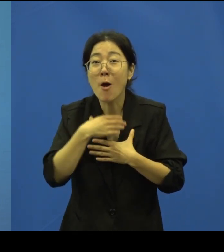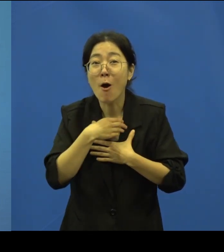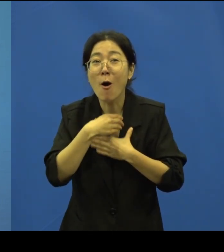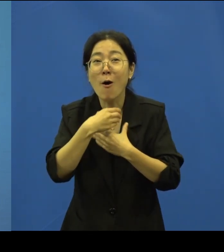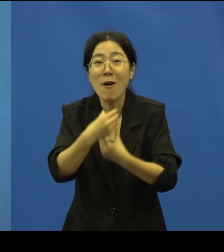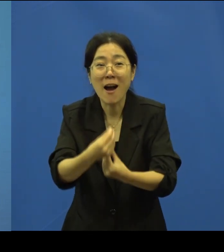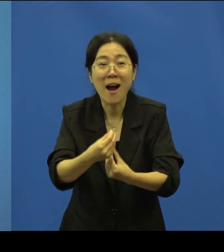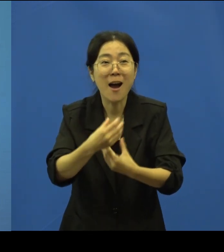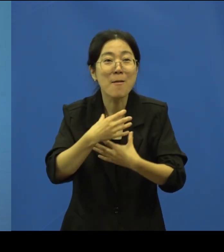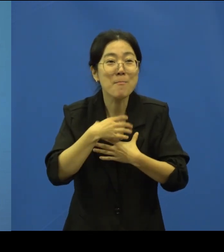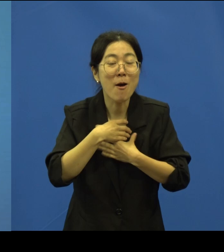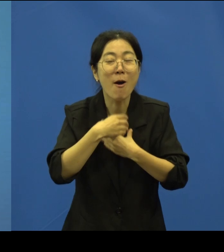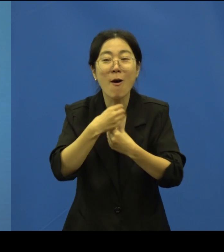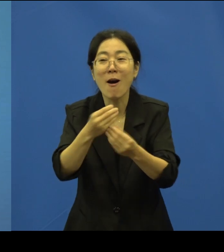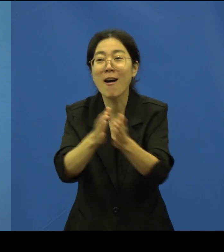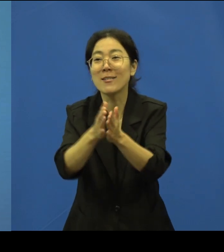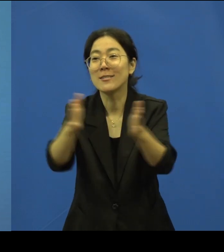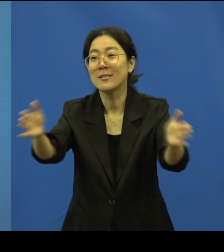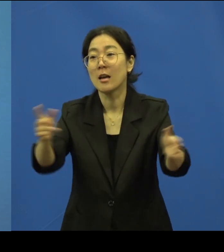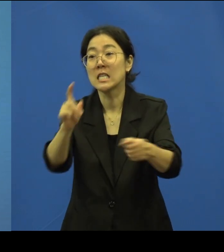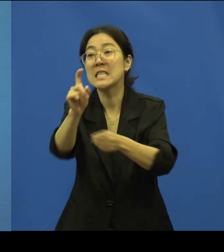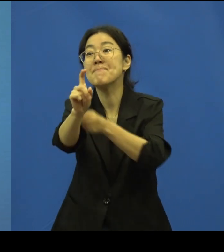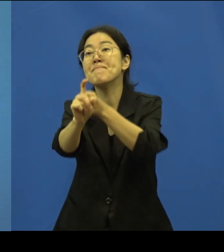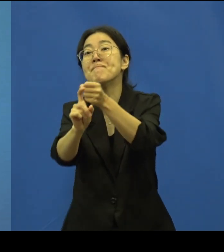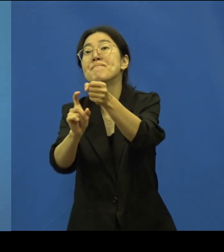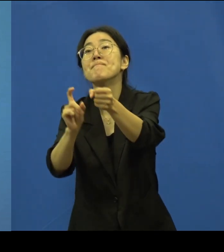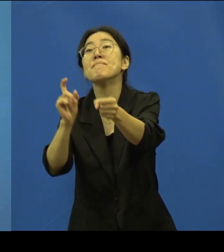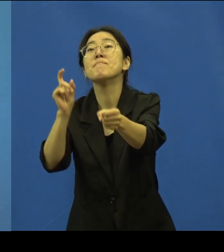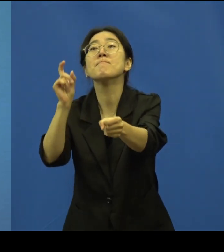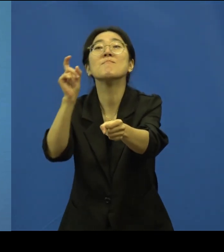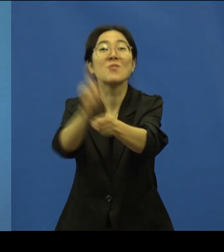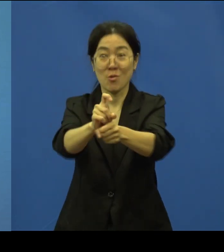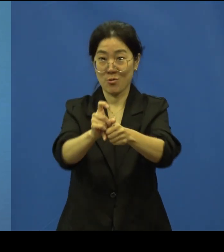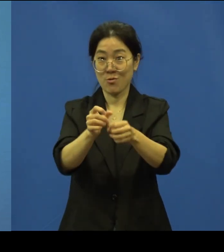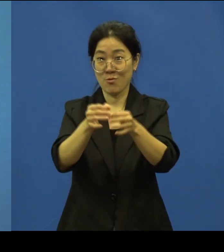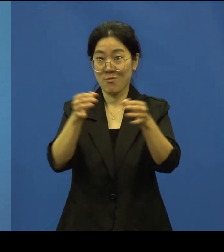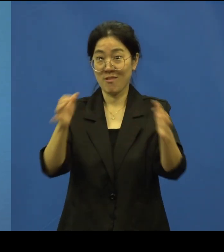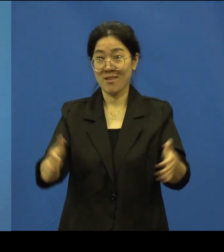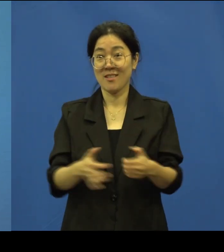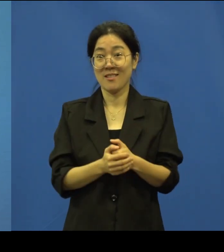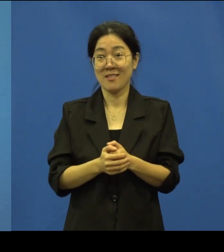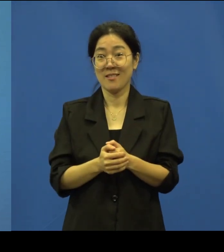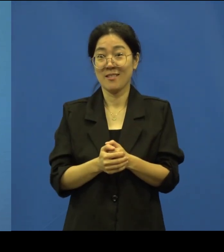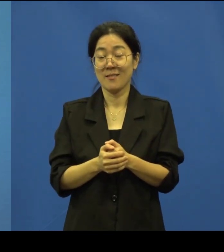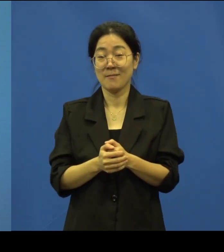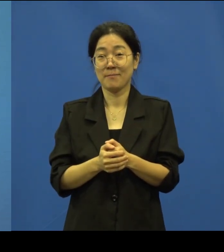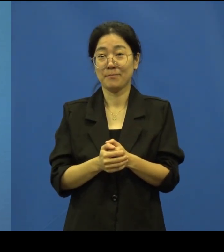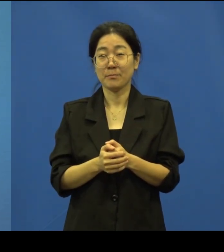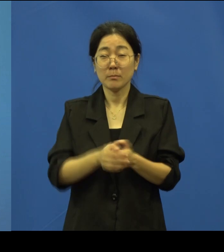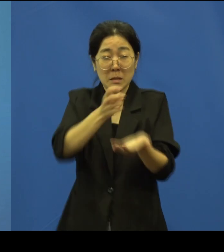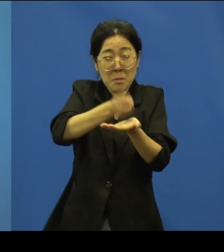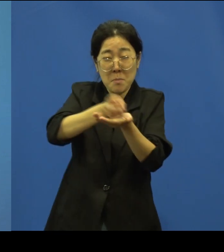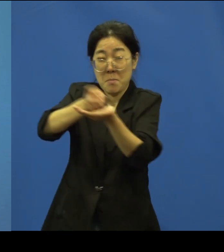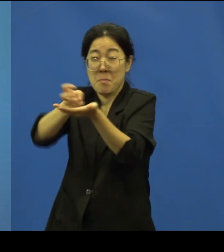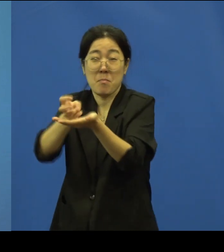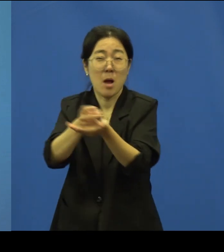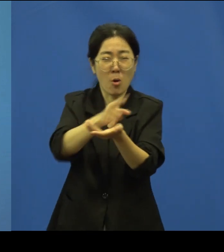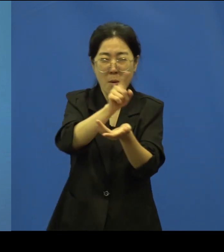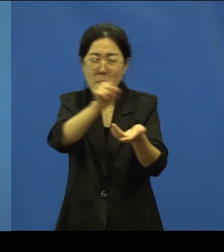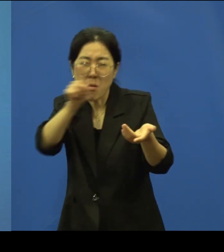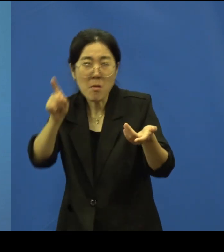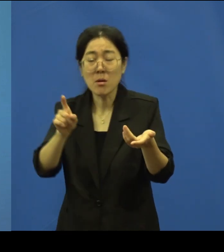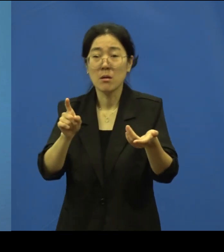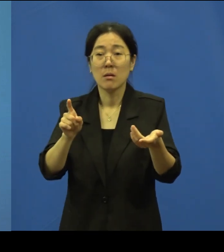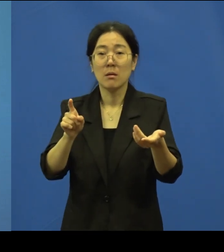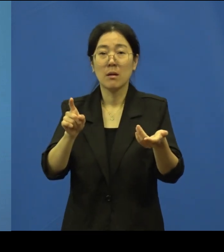아사왕 15년까지 10년 동안 평안했다는 것이에요. 평안했다는 것은 전쟁이 없었다는